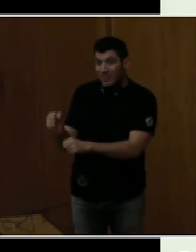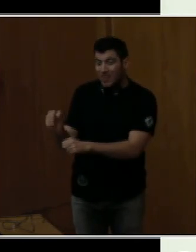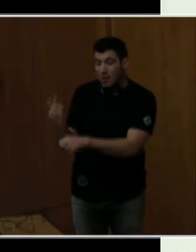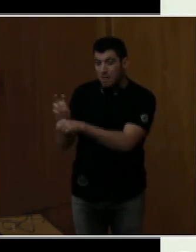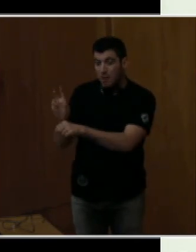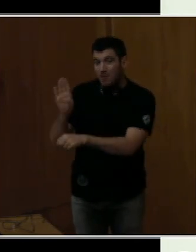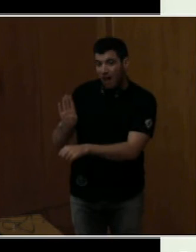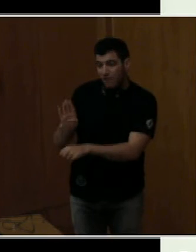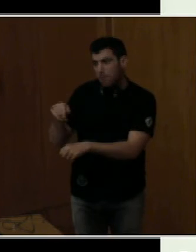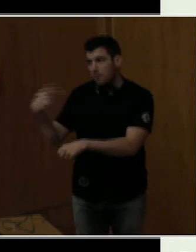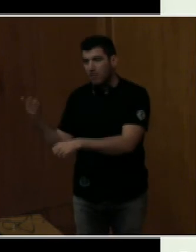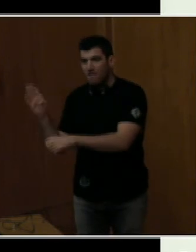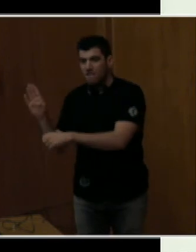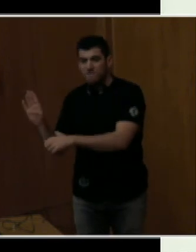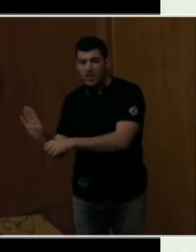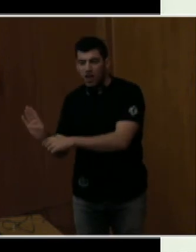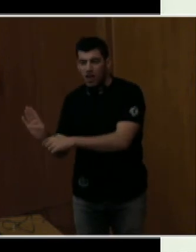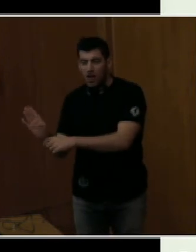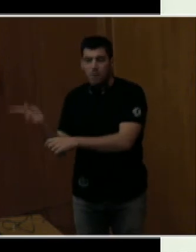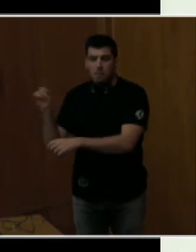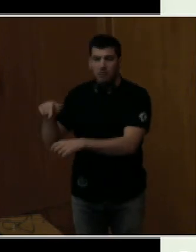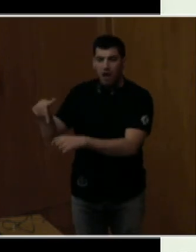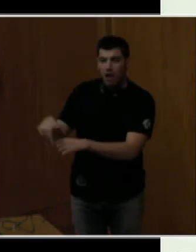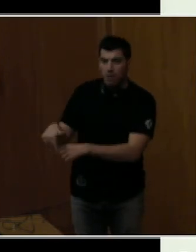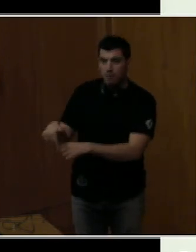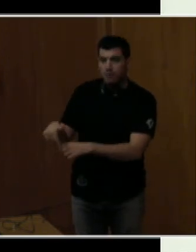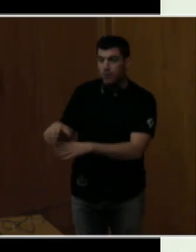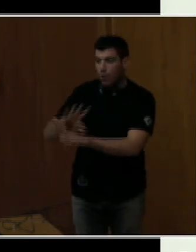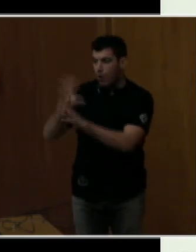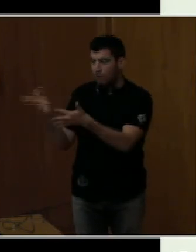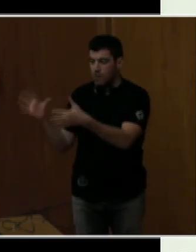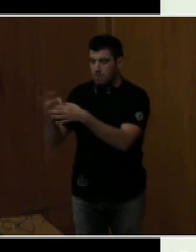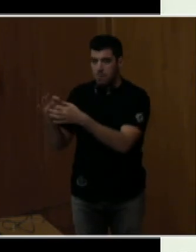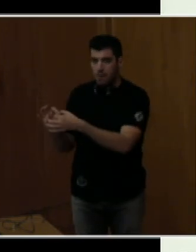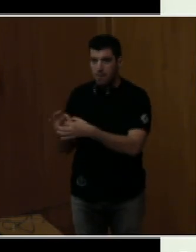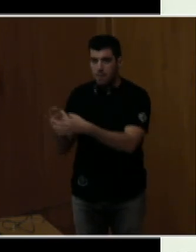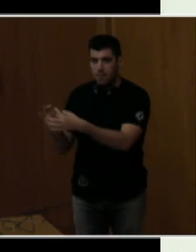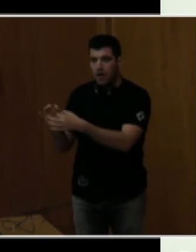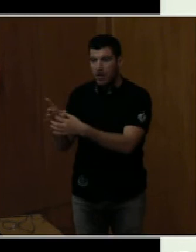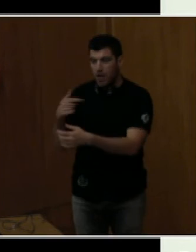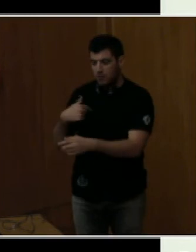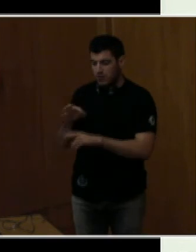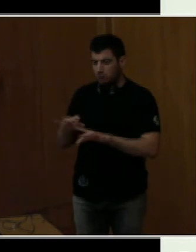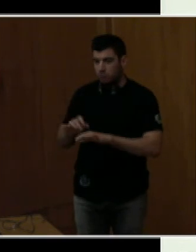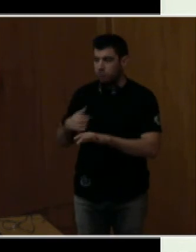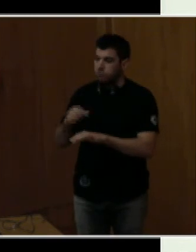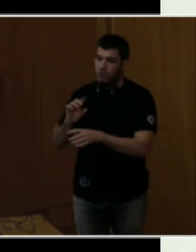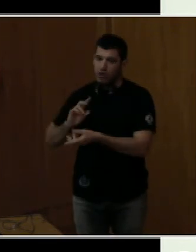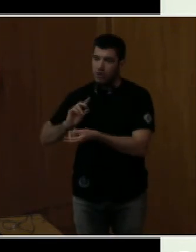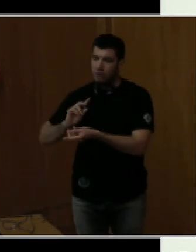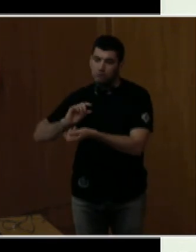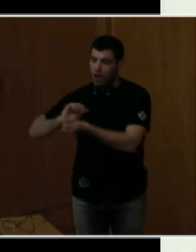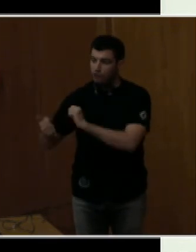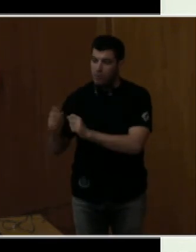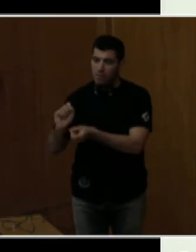μνήμης Β. Στη συνέχεια, θέση μνήμης Γ. Να συνδέει αυτά τα οποία έλαβε, να κάνει την πράξη Α